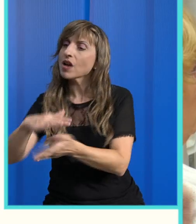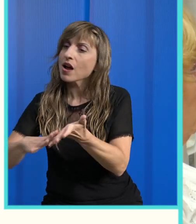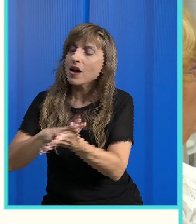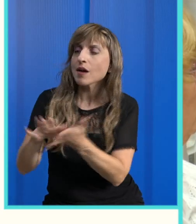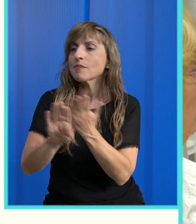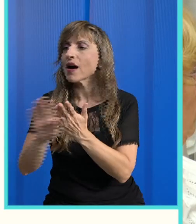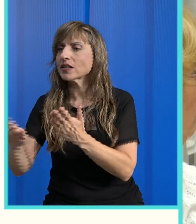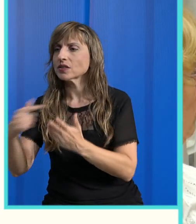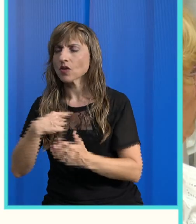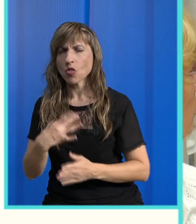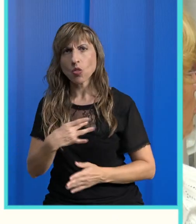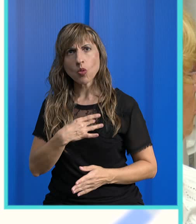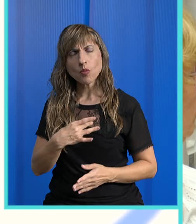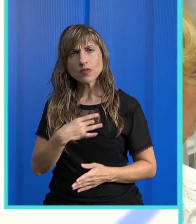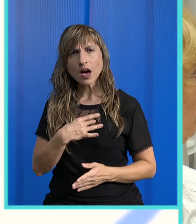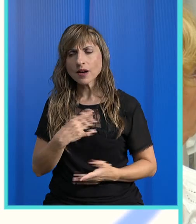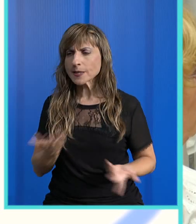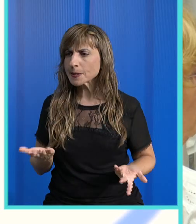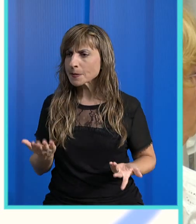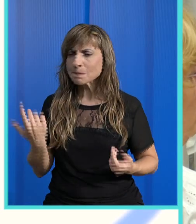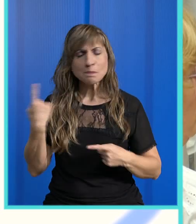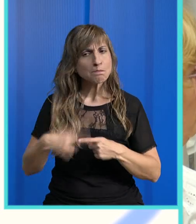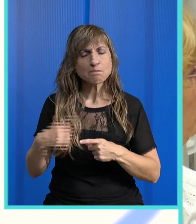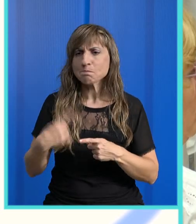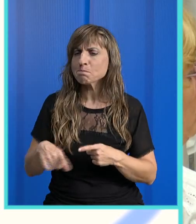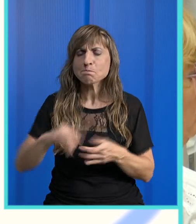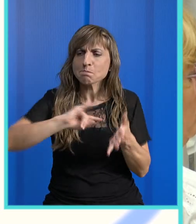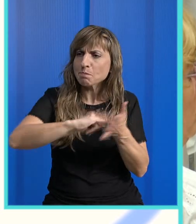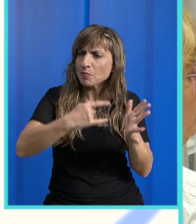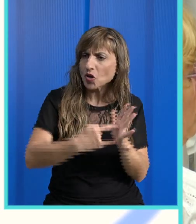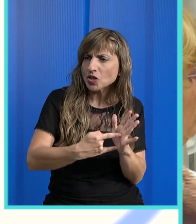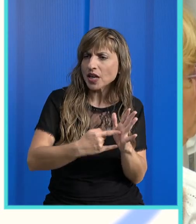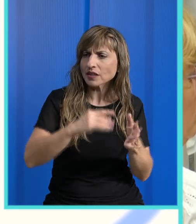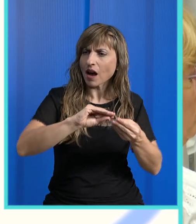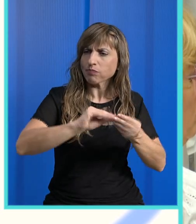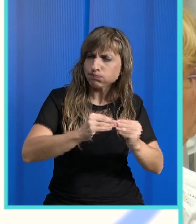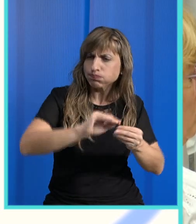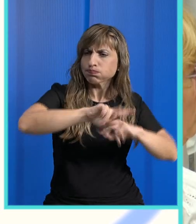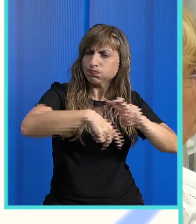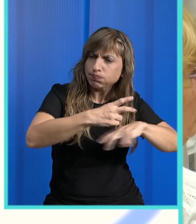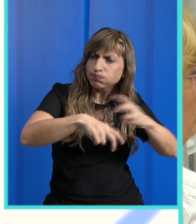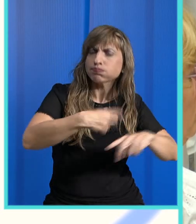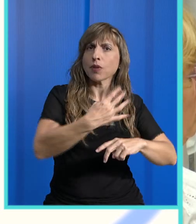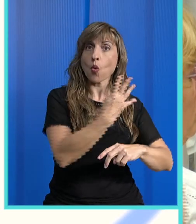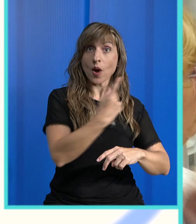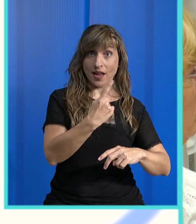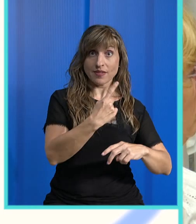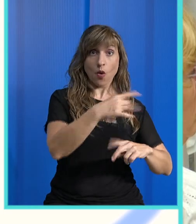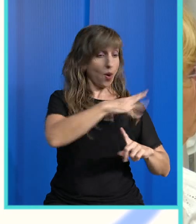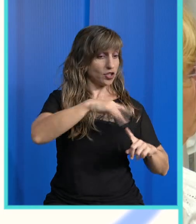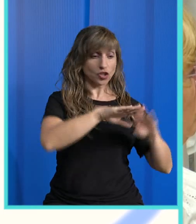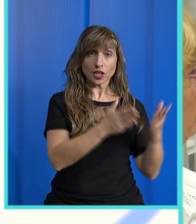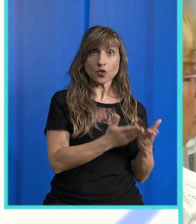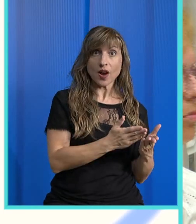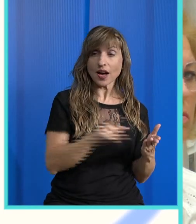'associació de veïns, un dels grans dubtes era per quin motiu en el projecte de les actuacions de pacificació de 41 entorns escolars de la ciutat de Badalona